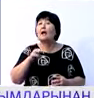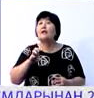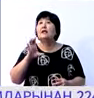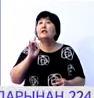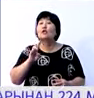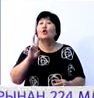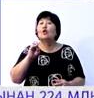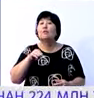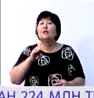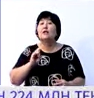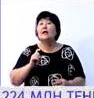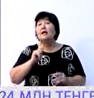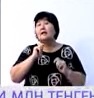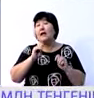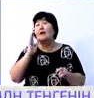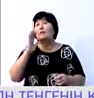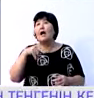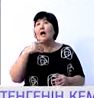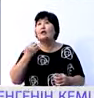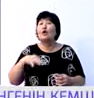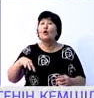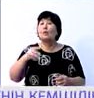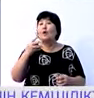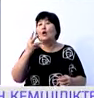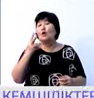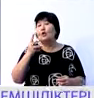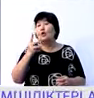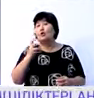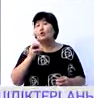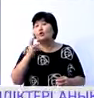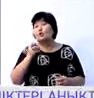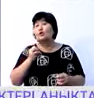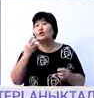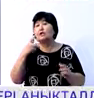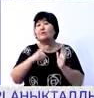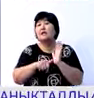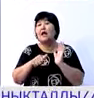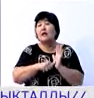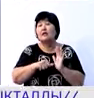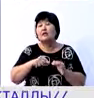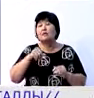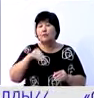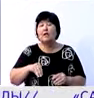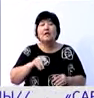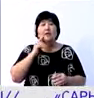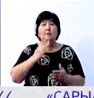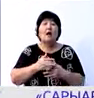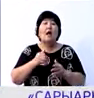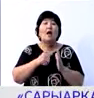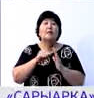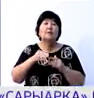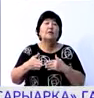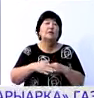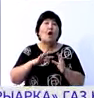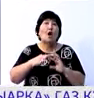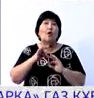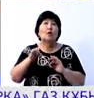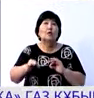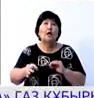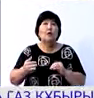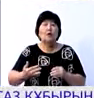үміті сыйлығы табысталмақ. Айта кетейік, өңірде 176 мыңнан астам жас бар. Оның 60%-ға жуығы ауылдық жерлерде тұрады.